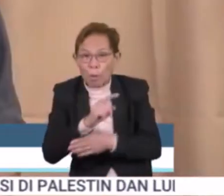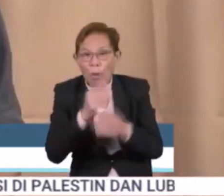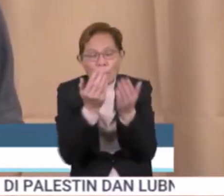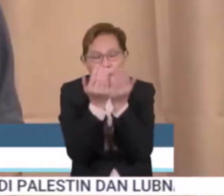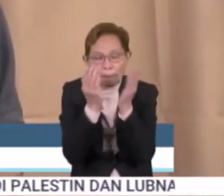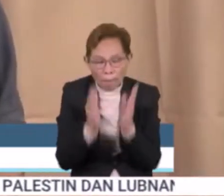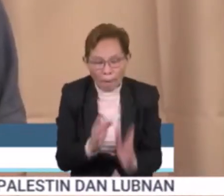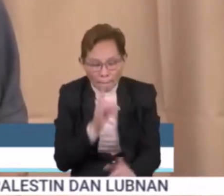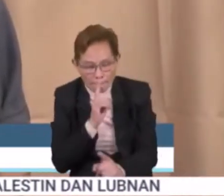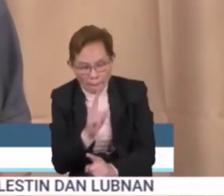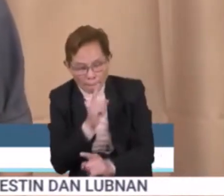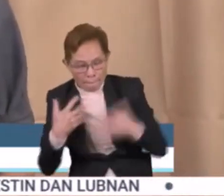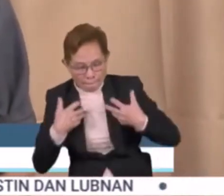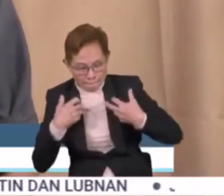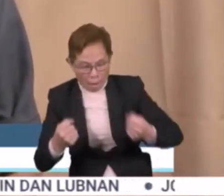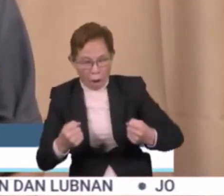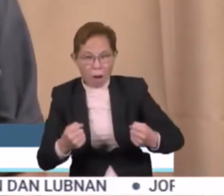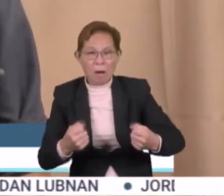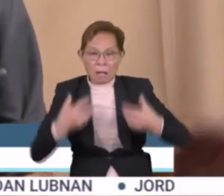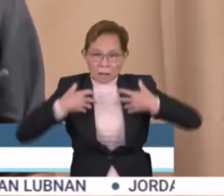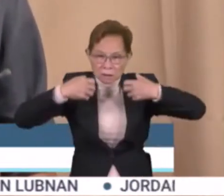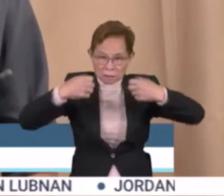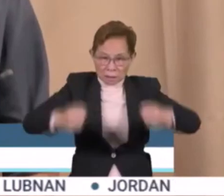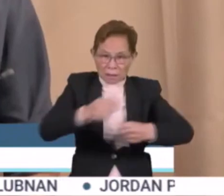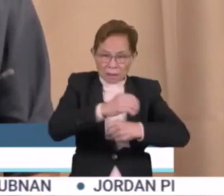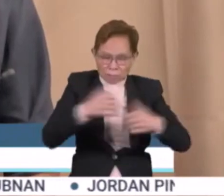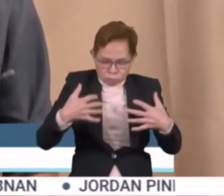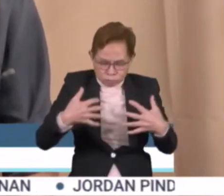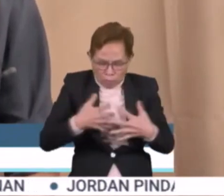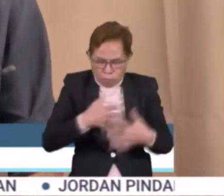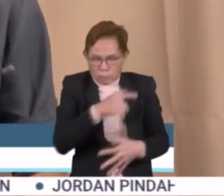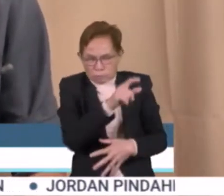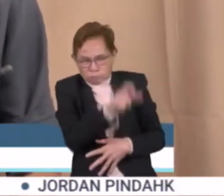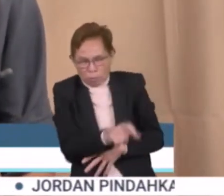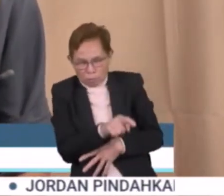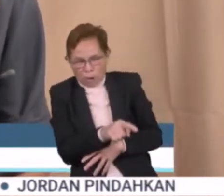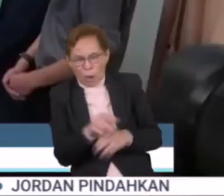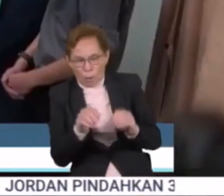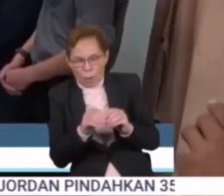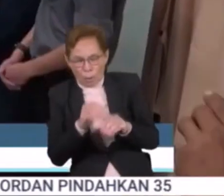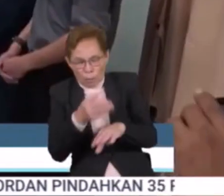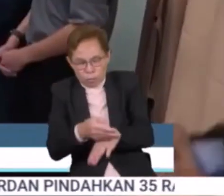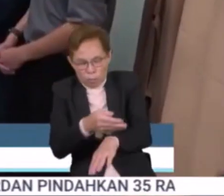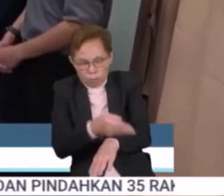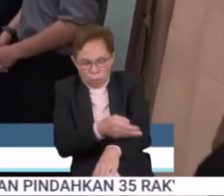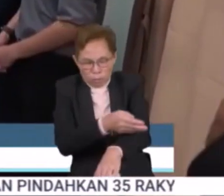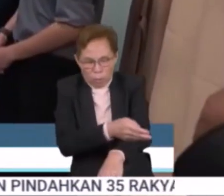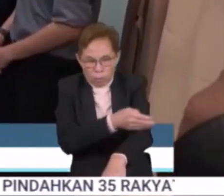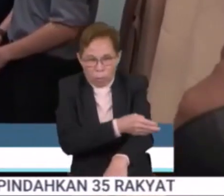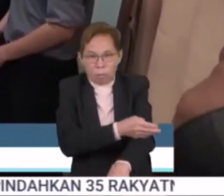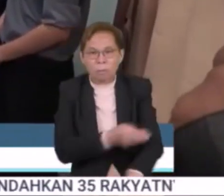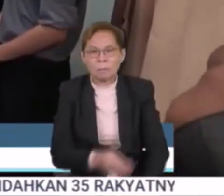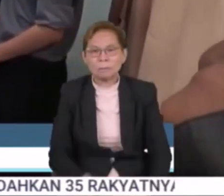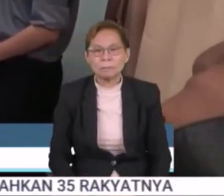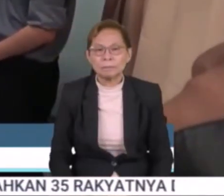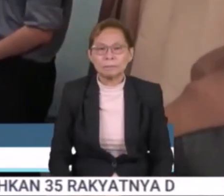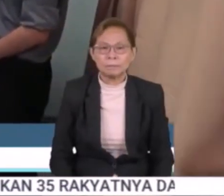penuntut itu benar-benar pulih. Keadaan kesihatan dan trauma mangsa juga semakin pulih.